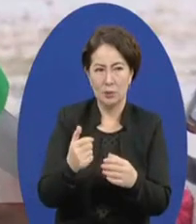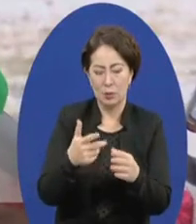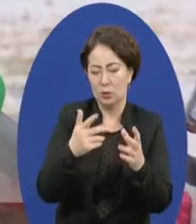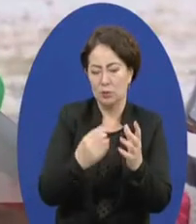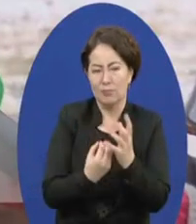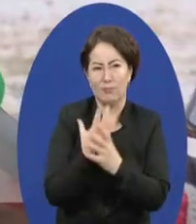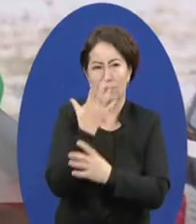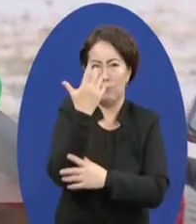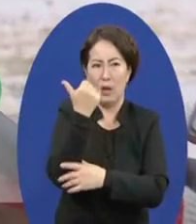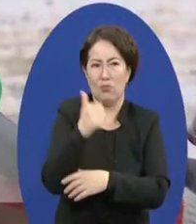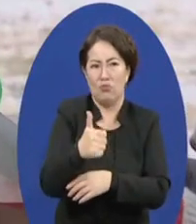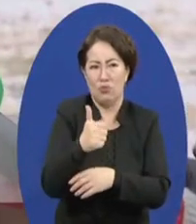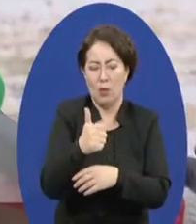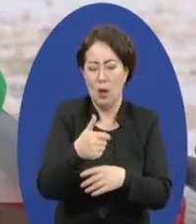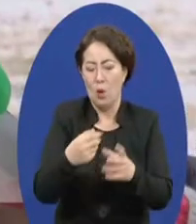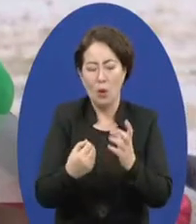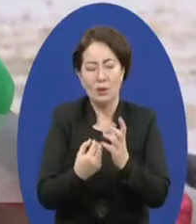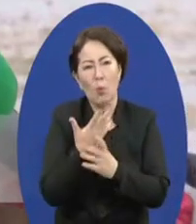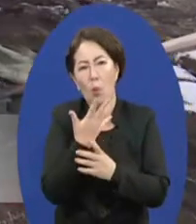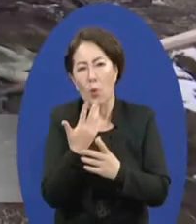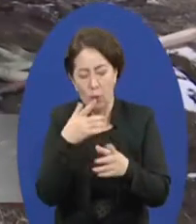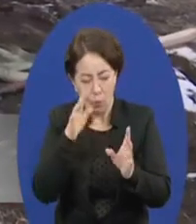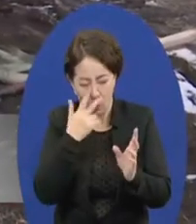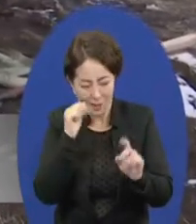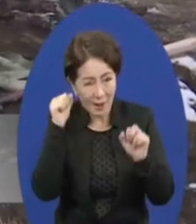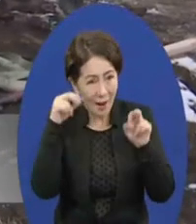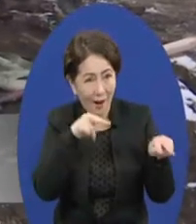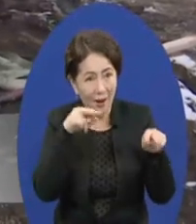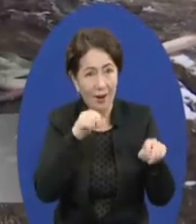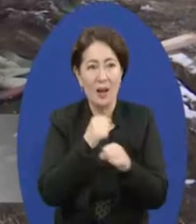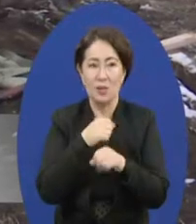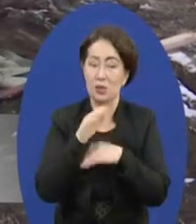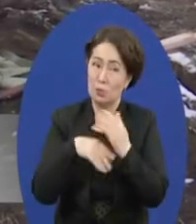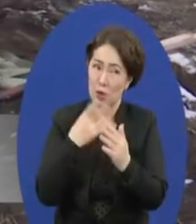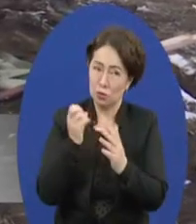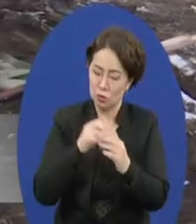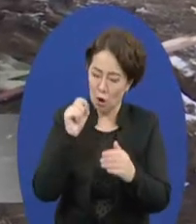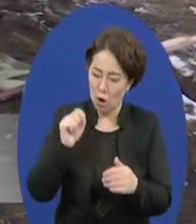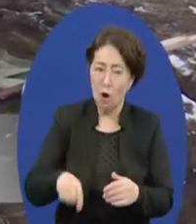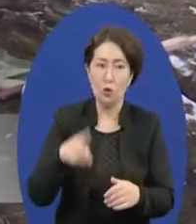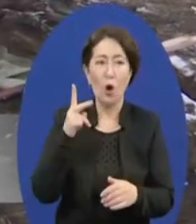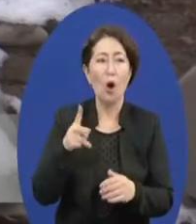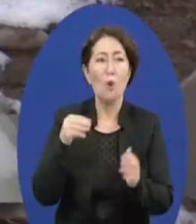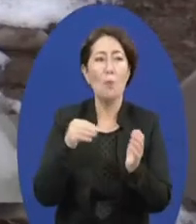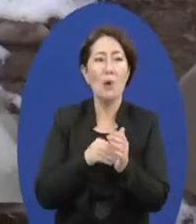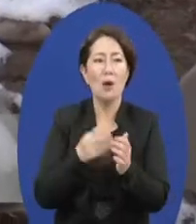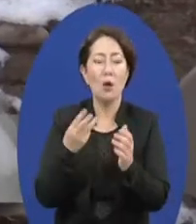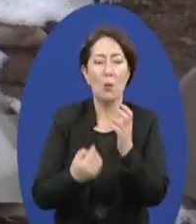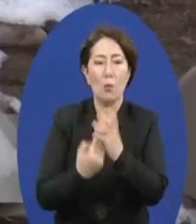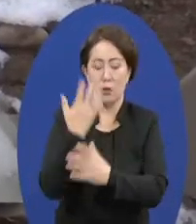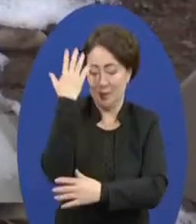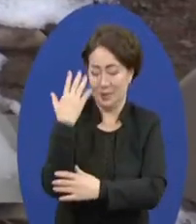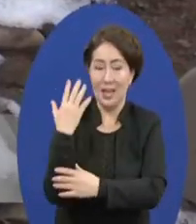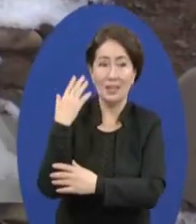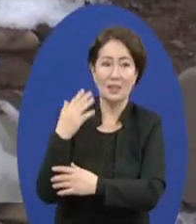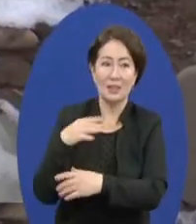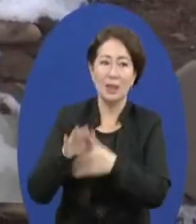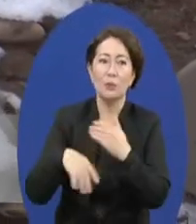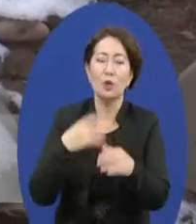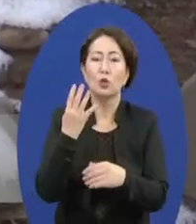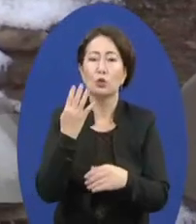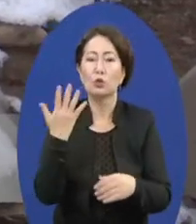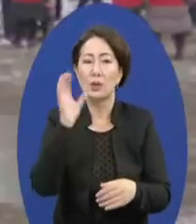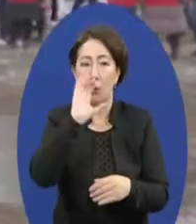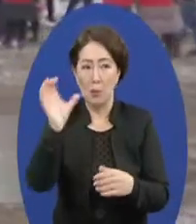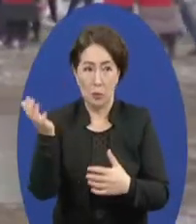хүрч урахгүй байгаа. Тэгээ энэ эндээ бас одоо анхаарч ажиллах ёстой. За яг одоогийн байдлаар бол одоо 2000 орчим мод бол тарьгатад байна.